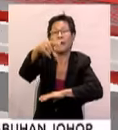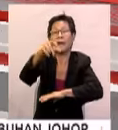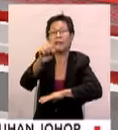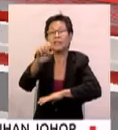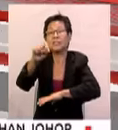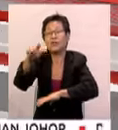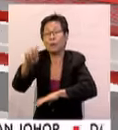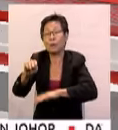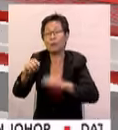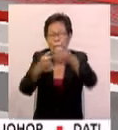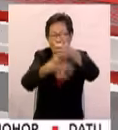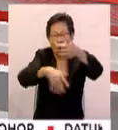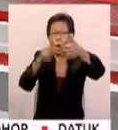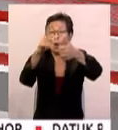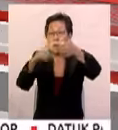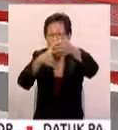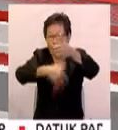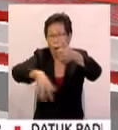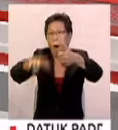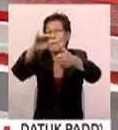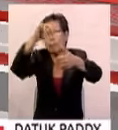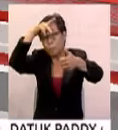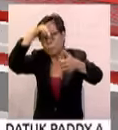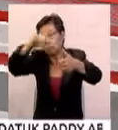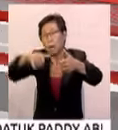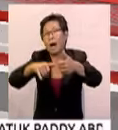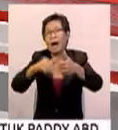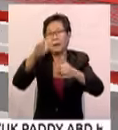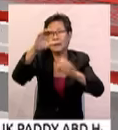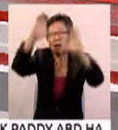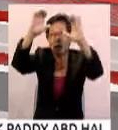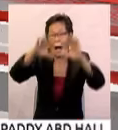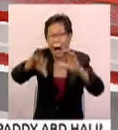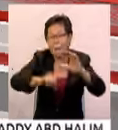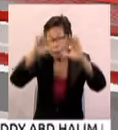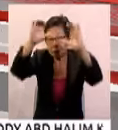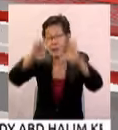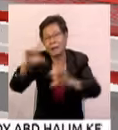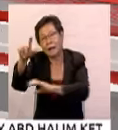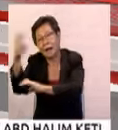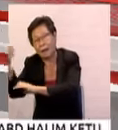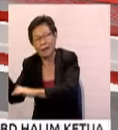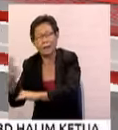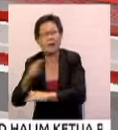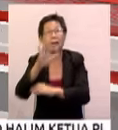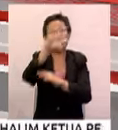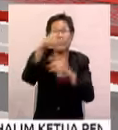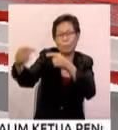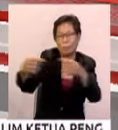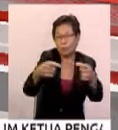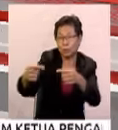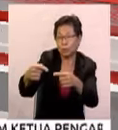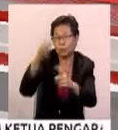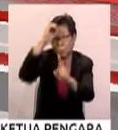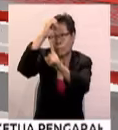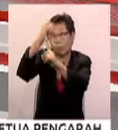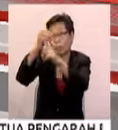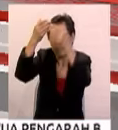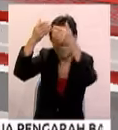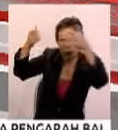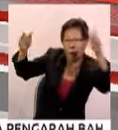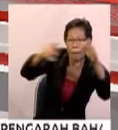PSSGM Cawangan Kuala Lumpur Putrajaya mengambil langkah proaktif dengan menganjurkan pertandingan silat 5 penjuru dengan matlamat utama